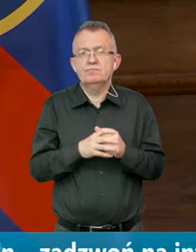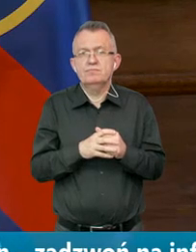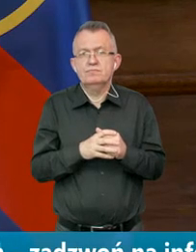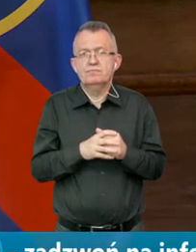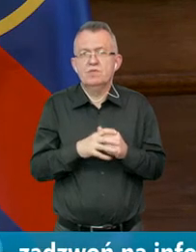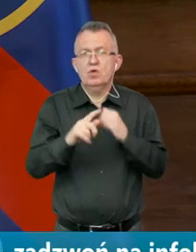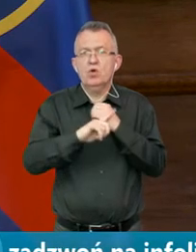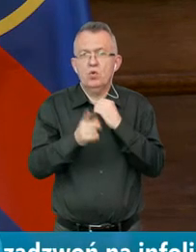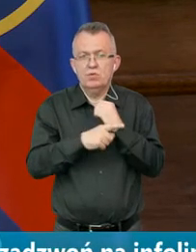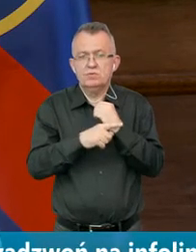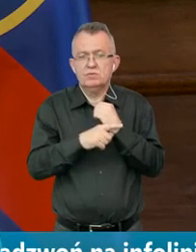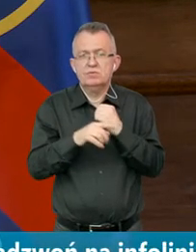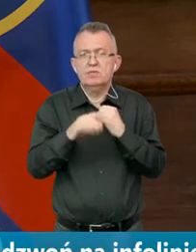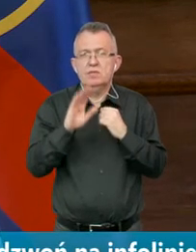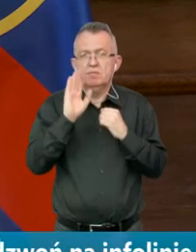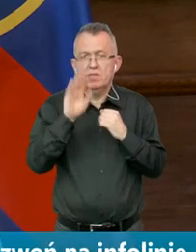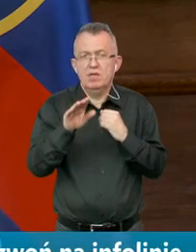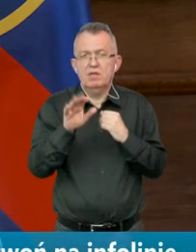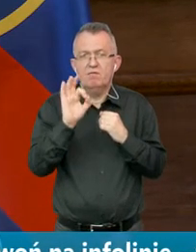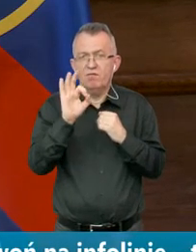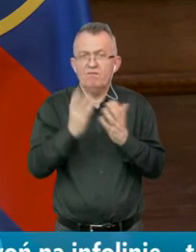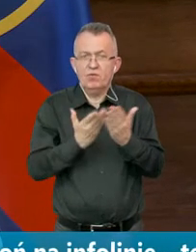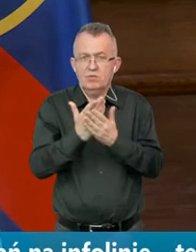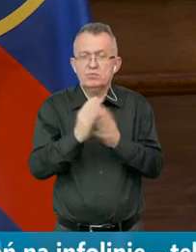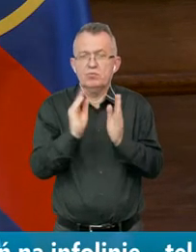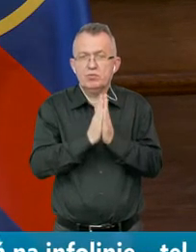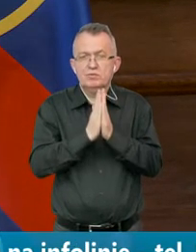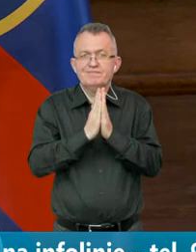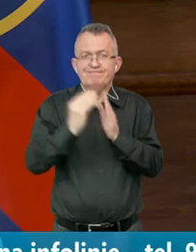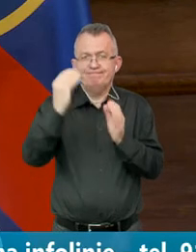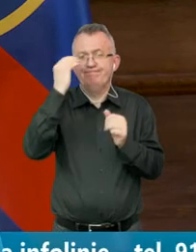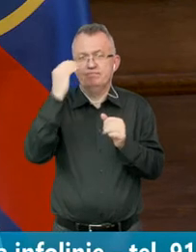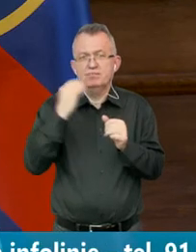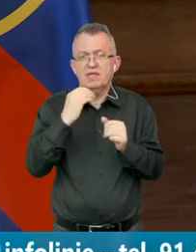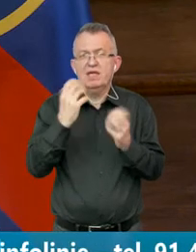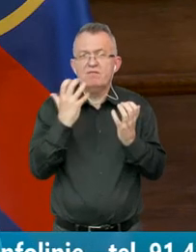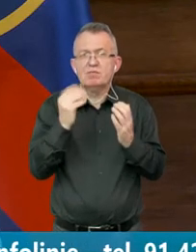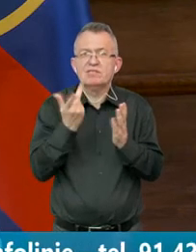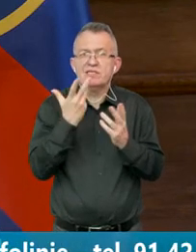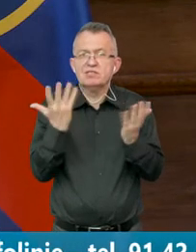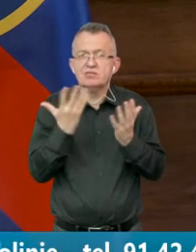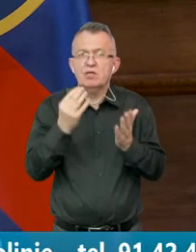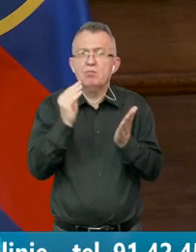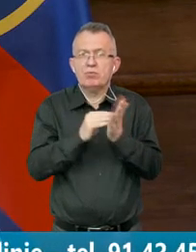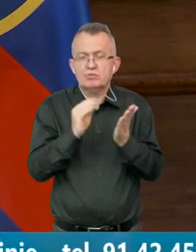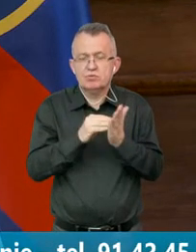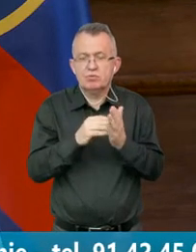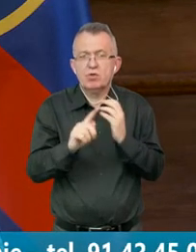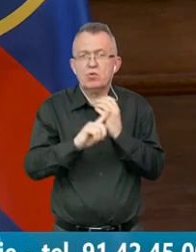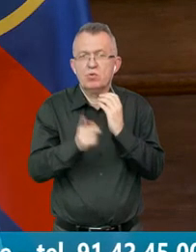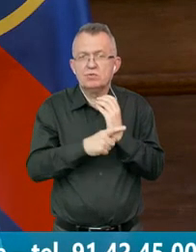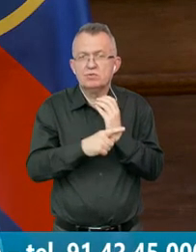co do koszy, oczywiście, jeżeli ma Pani jakieś sugestie, bardzo proszę o informację, gdzie Pani zdaniem brakuje.